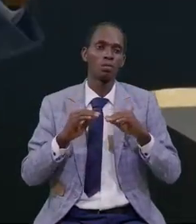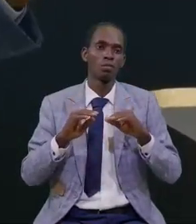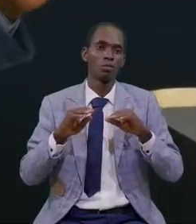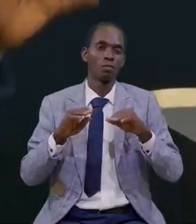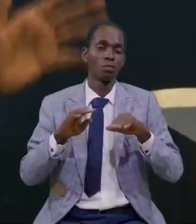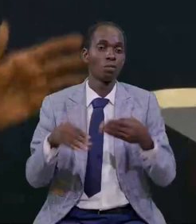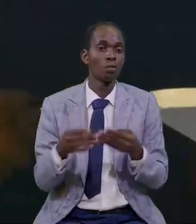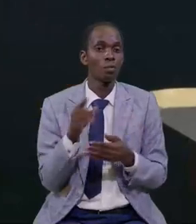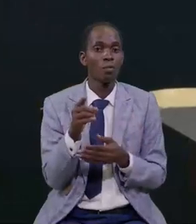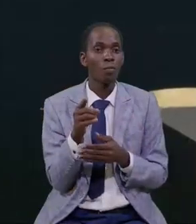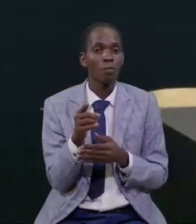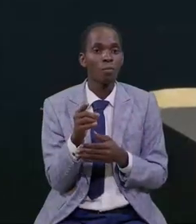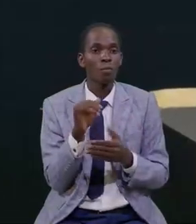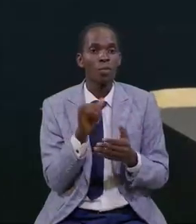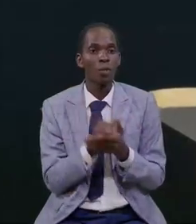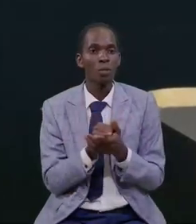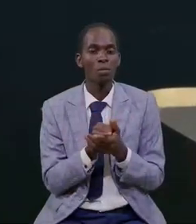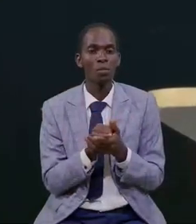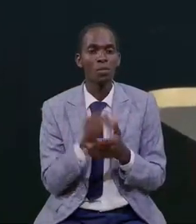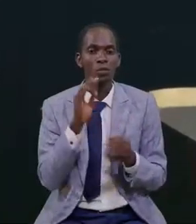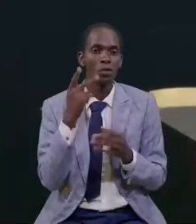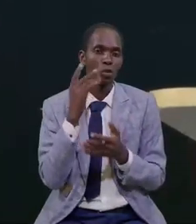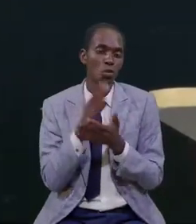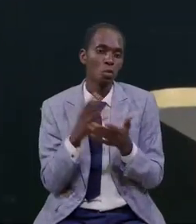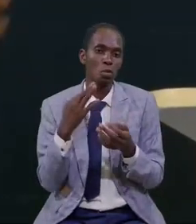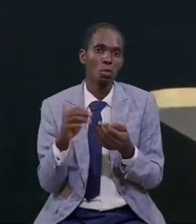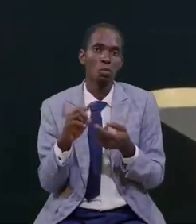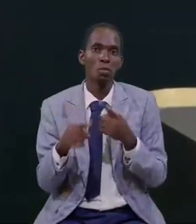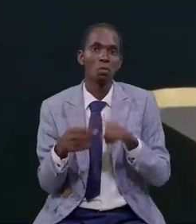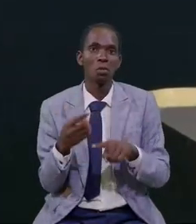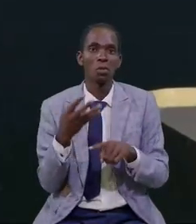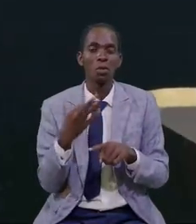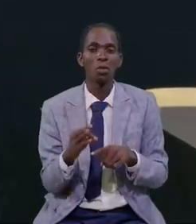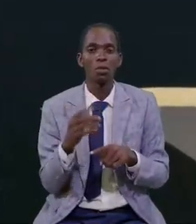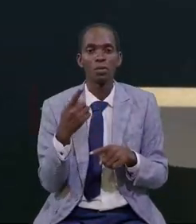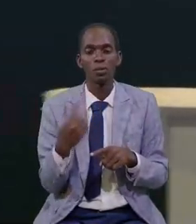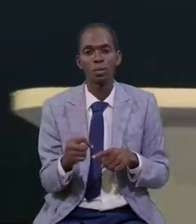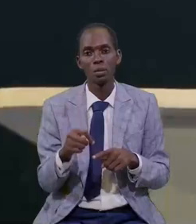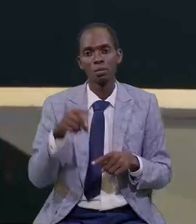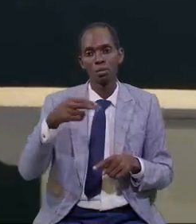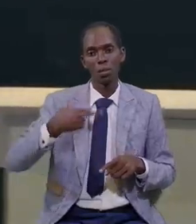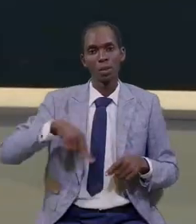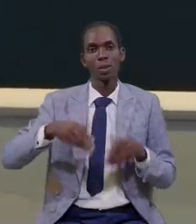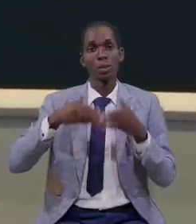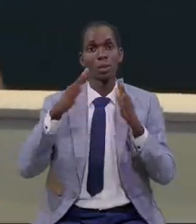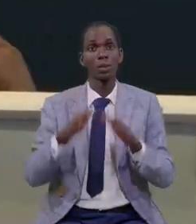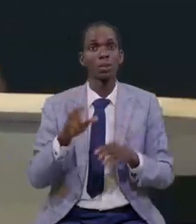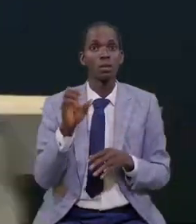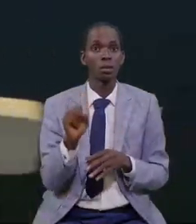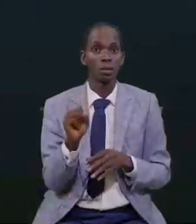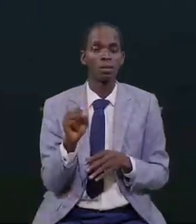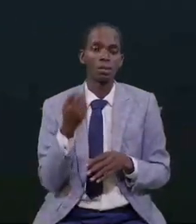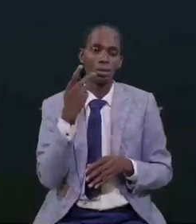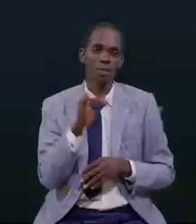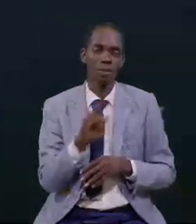venir elle peut voir certains des pas des pharisiens des Saducéens et